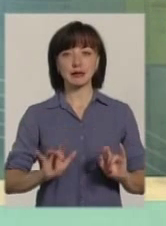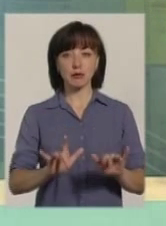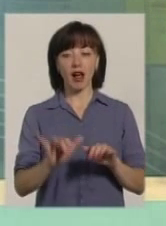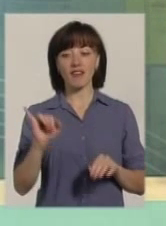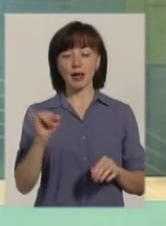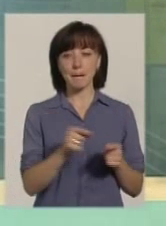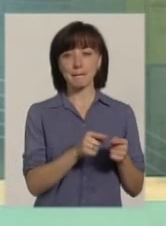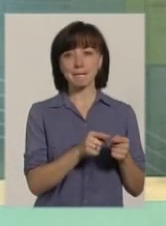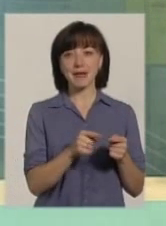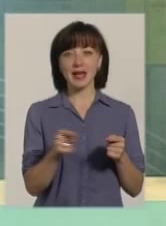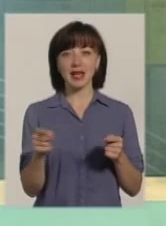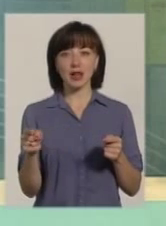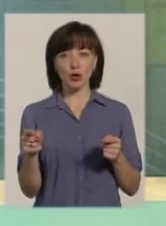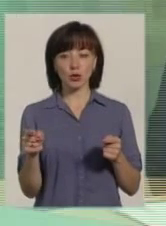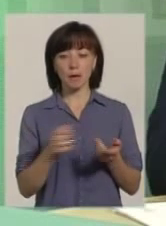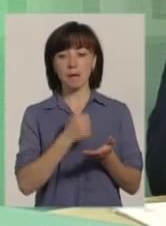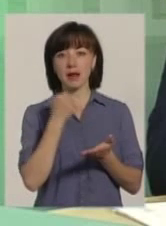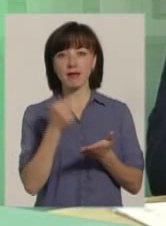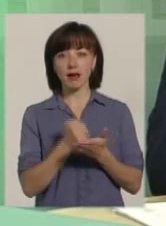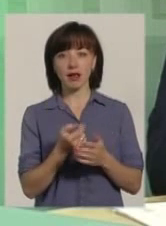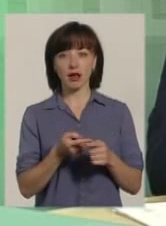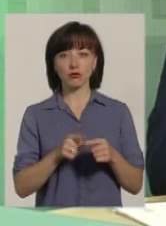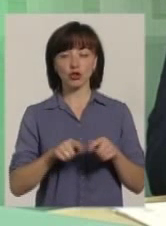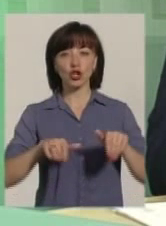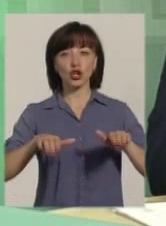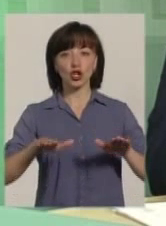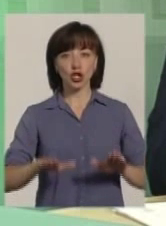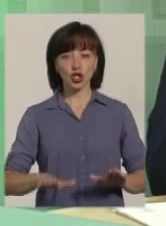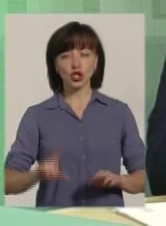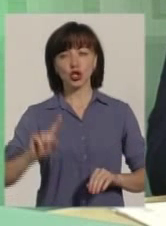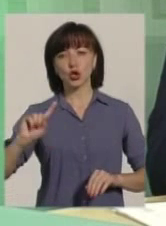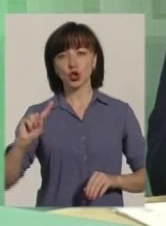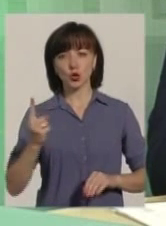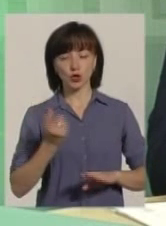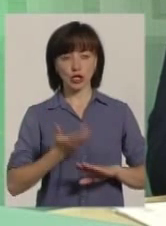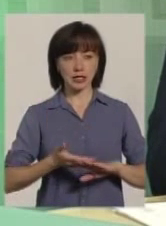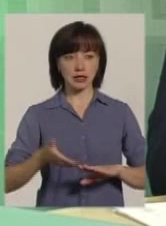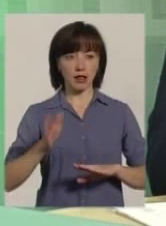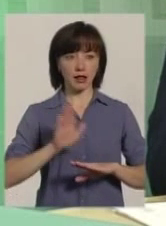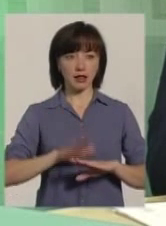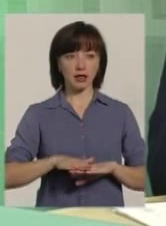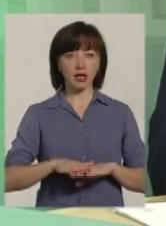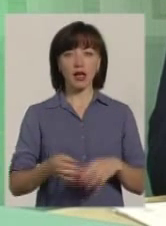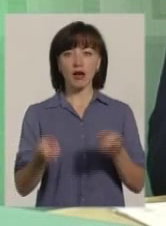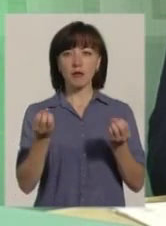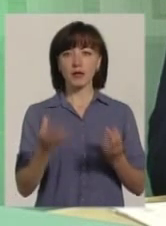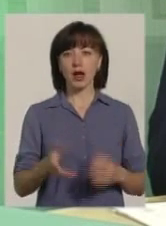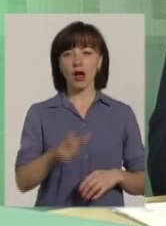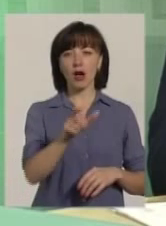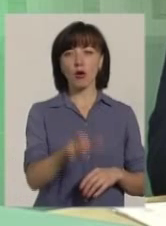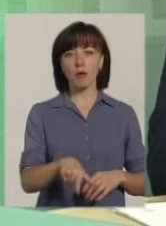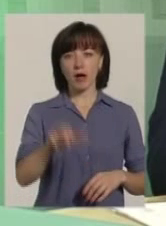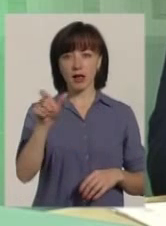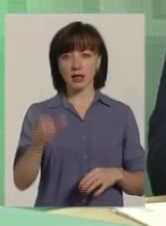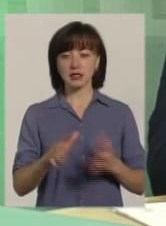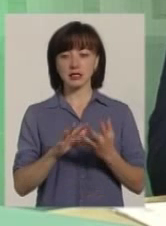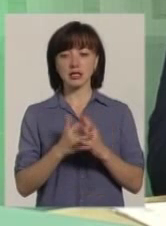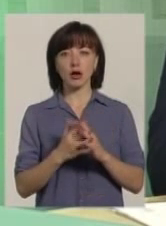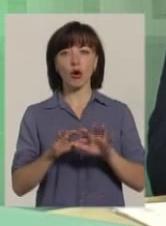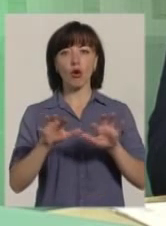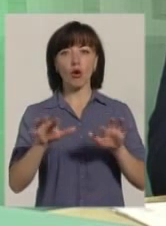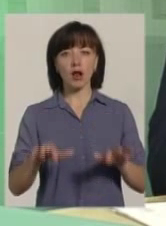період прийняття цих рішень дуже складний. Тобто ті люди від рядових громадян до сільських голів, до